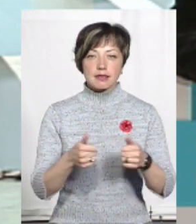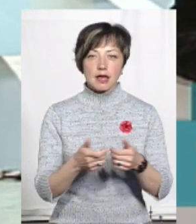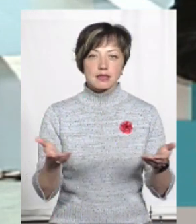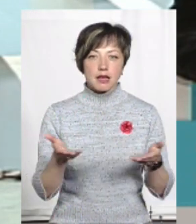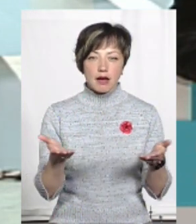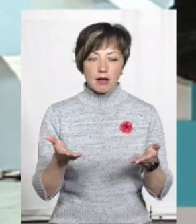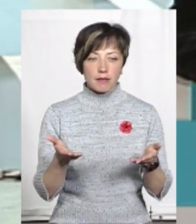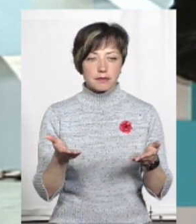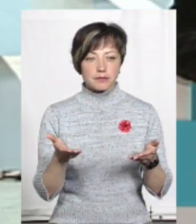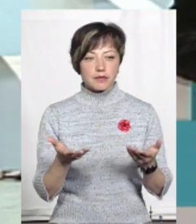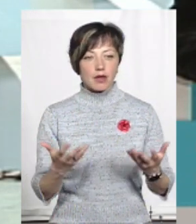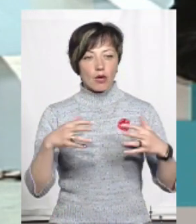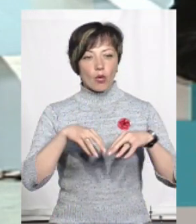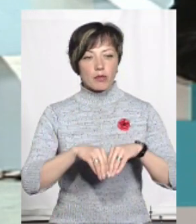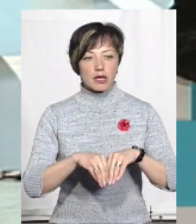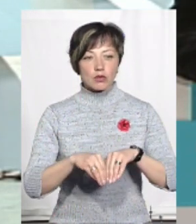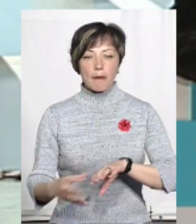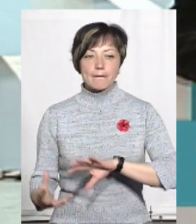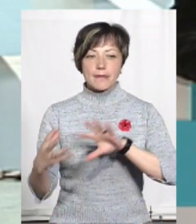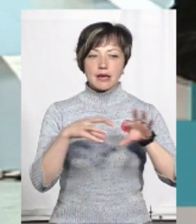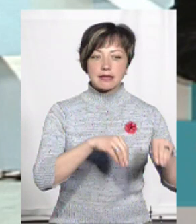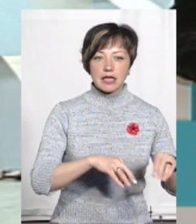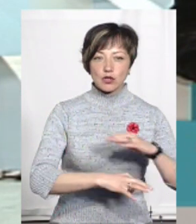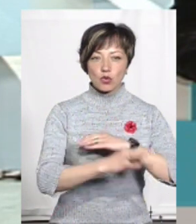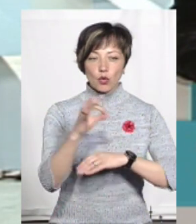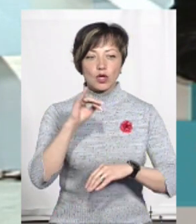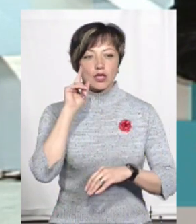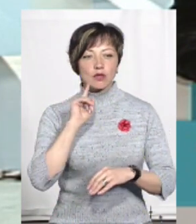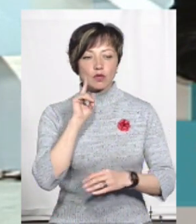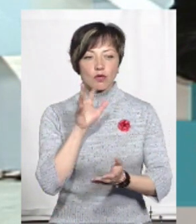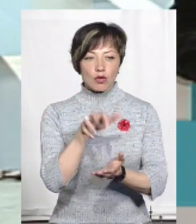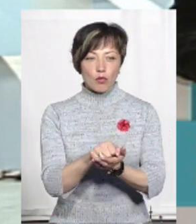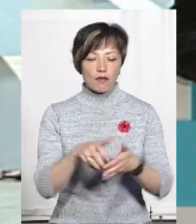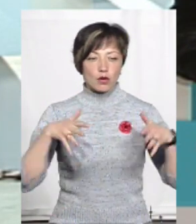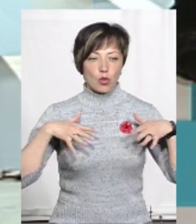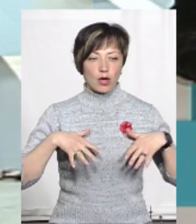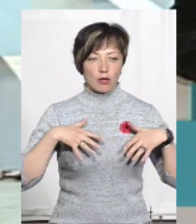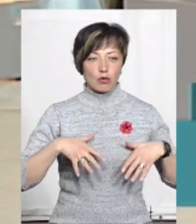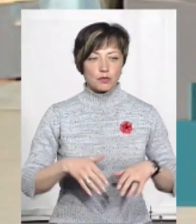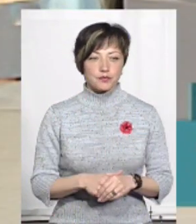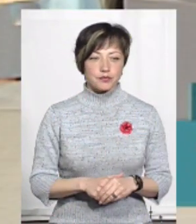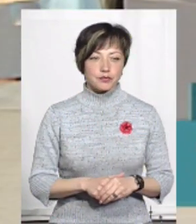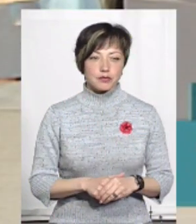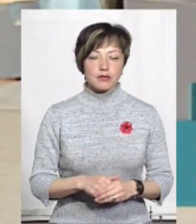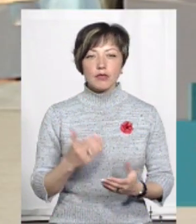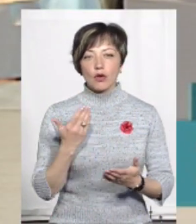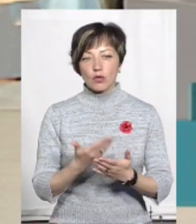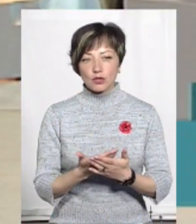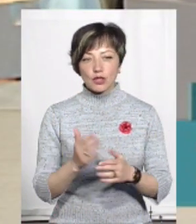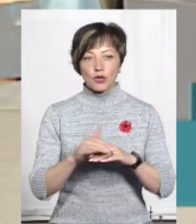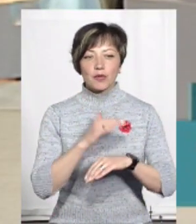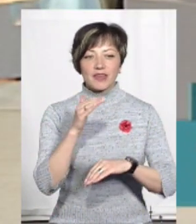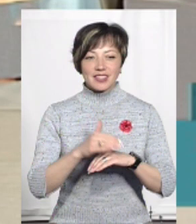яка об'єднує переселенців зі Сходу та тимчасово окупованого Криму. Отже,